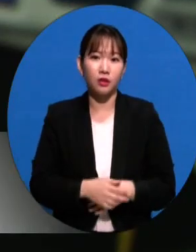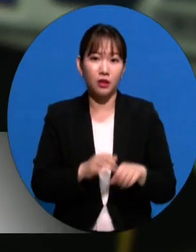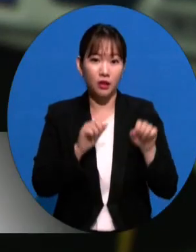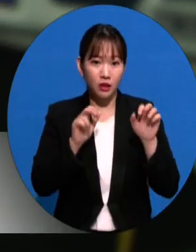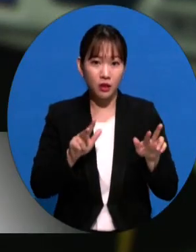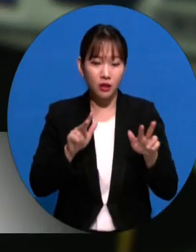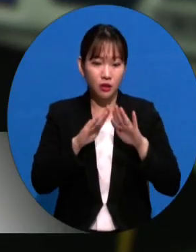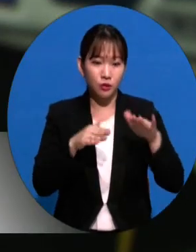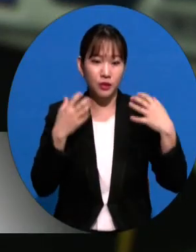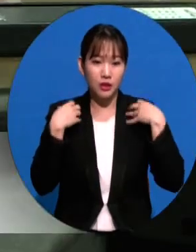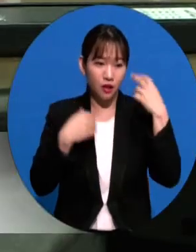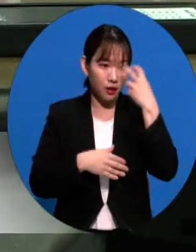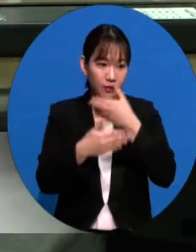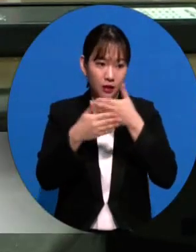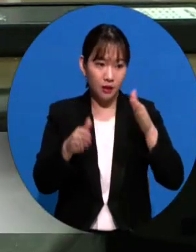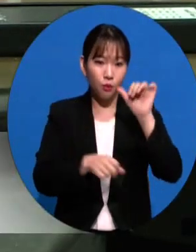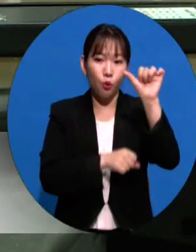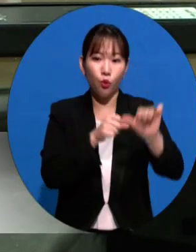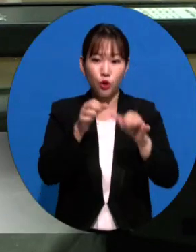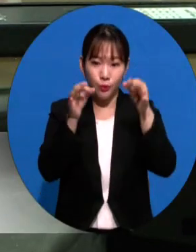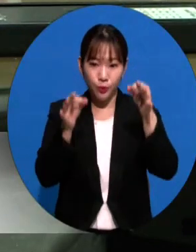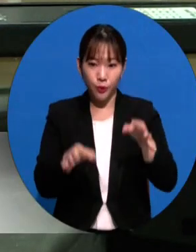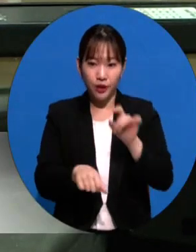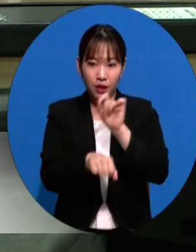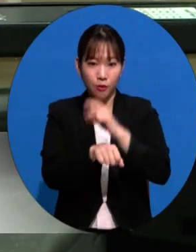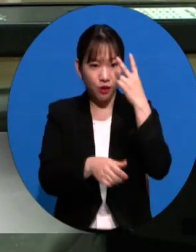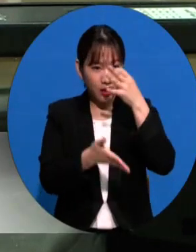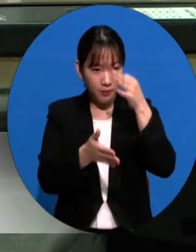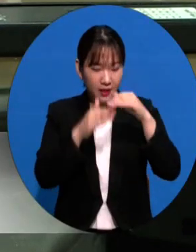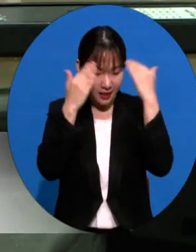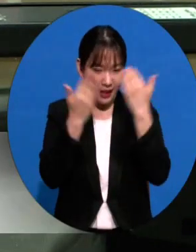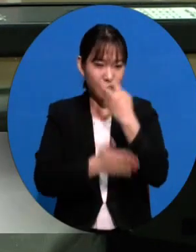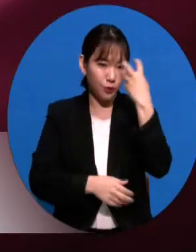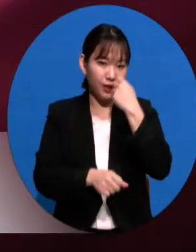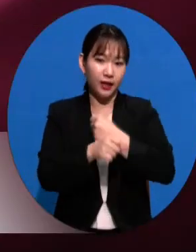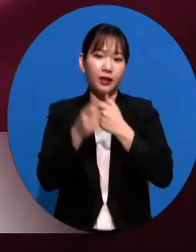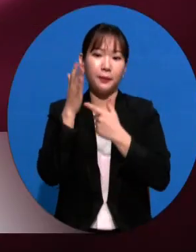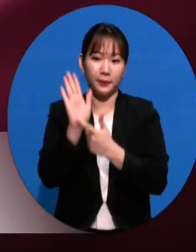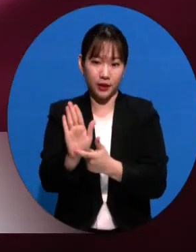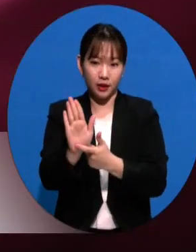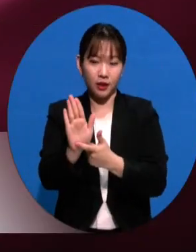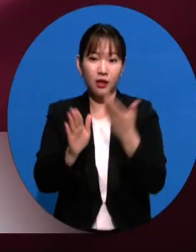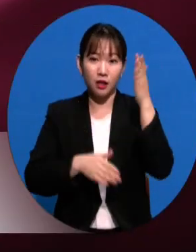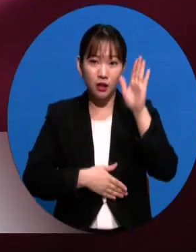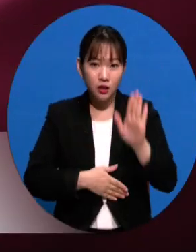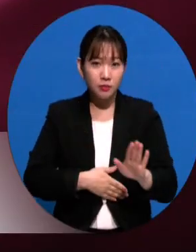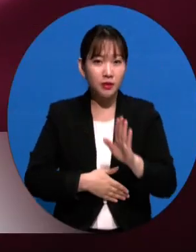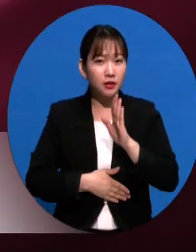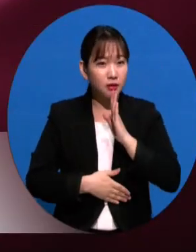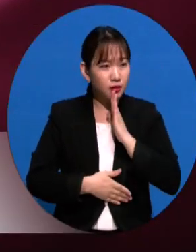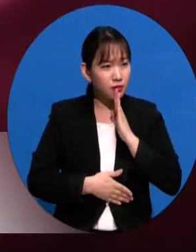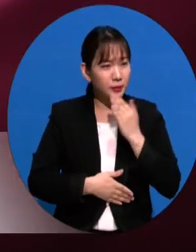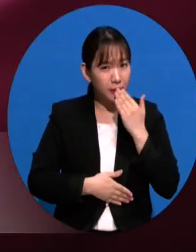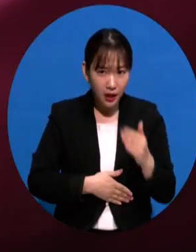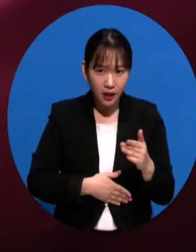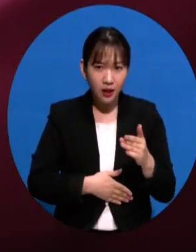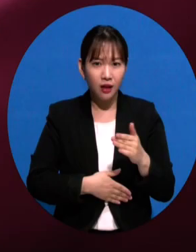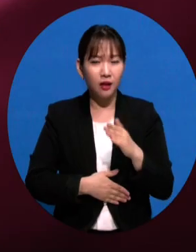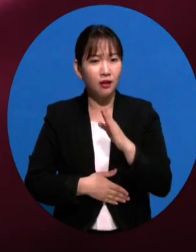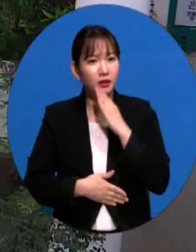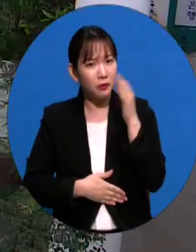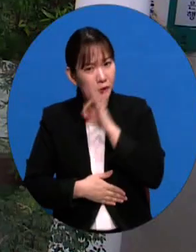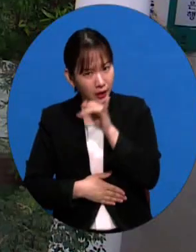당장 전남도청 감사관실은 5년치 사무관리비 전수조사를 내걸었습니다 하지만 현실성과 실효성은